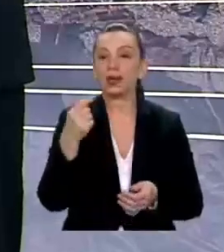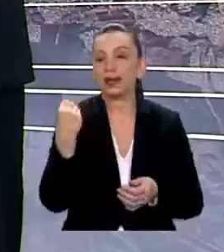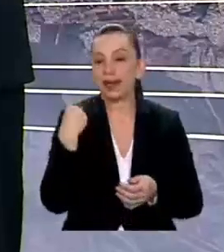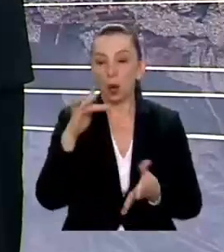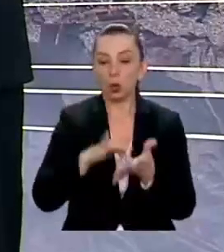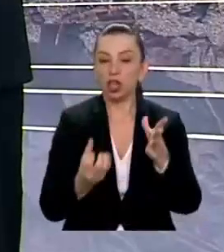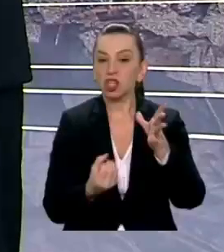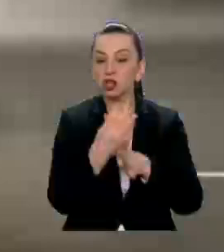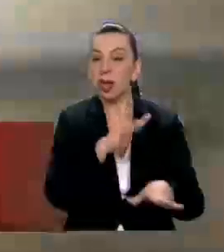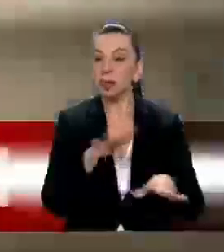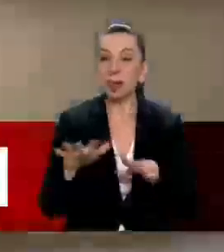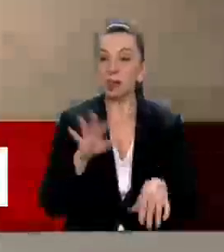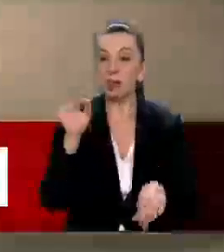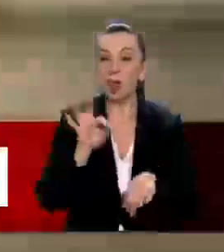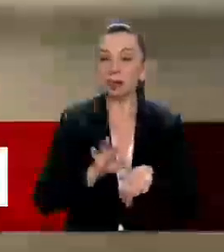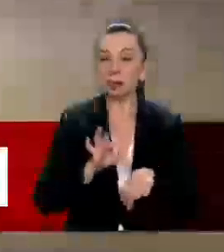anları.